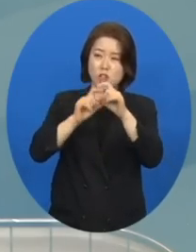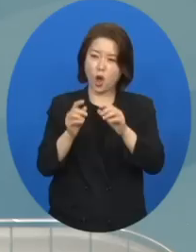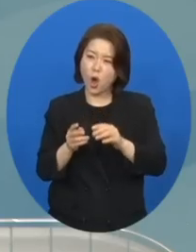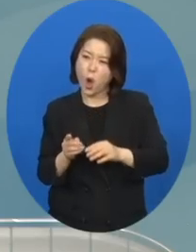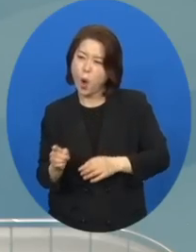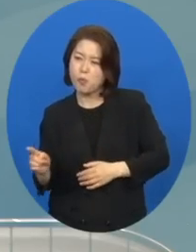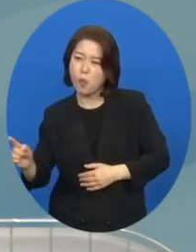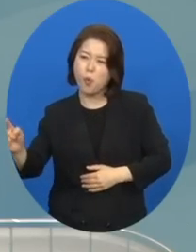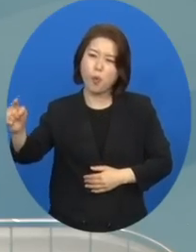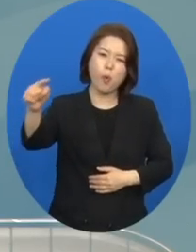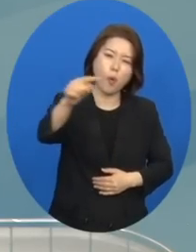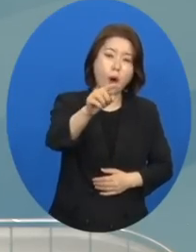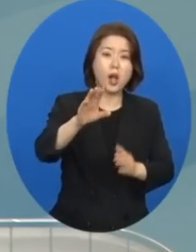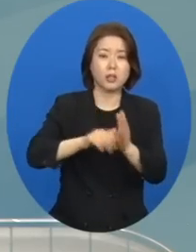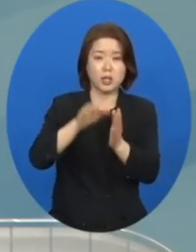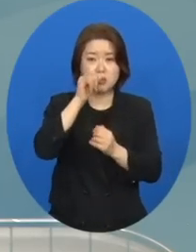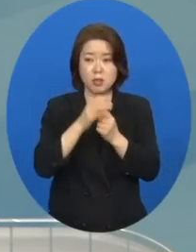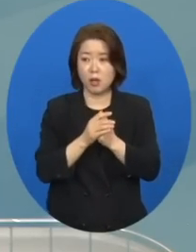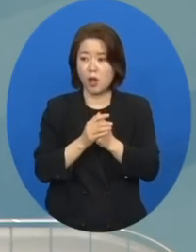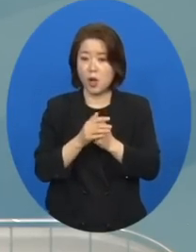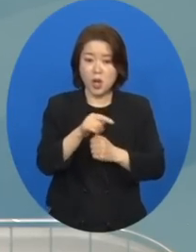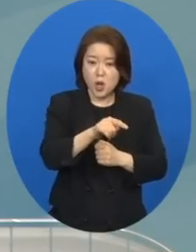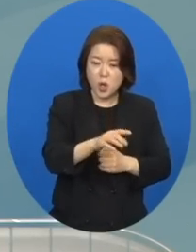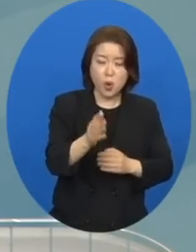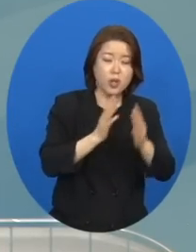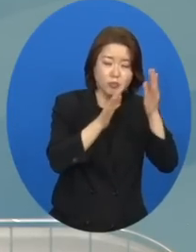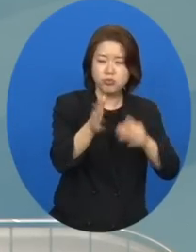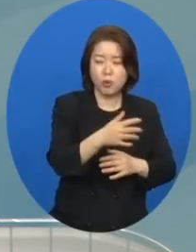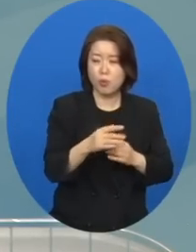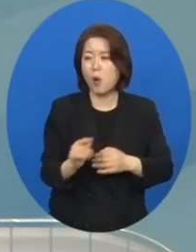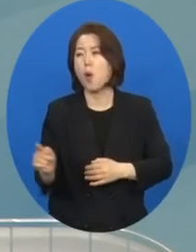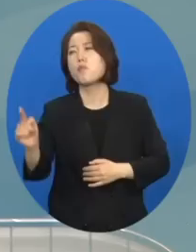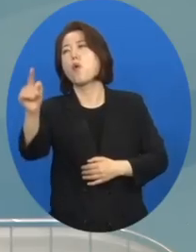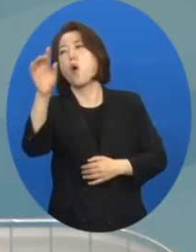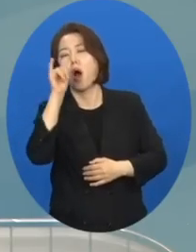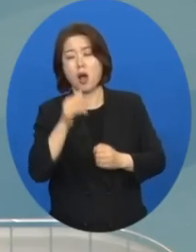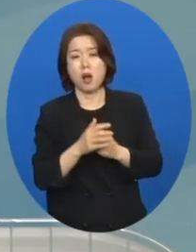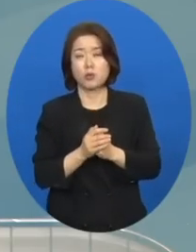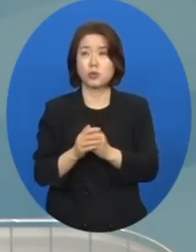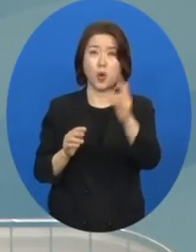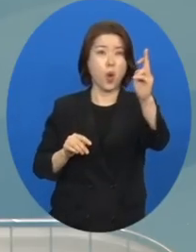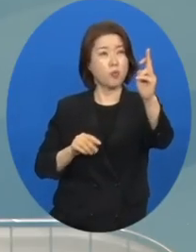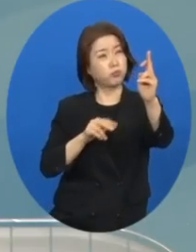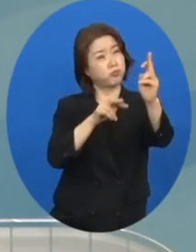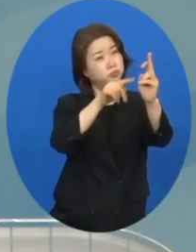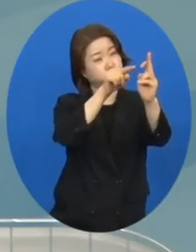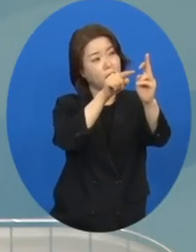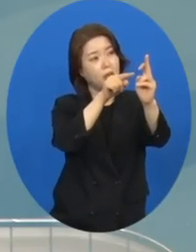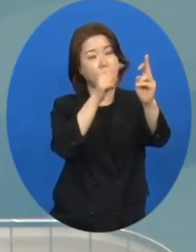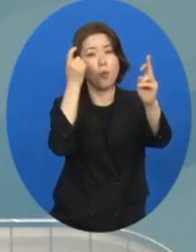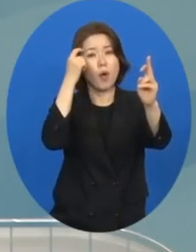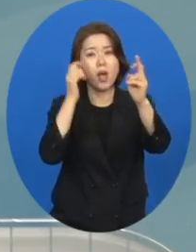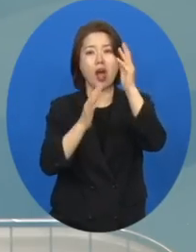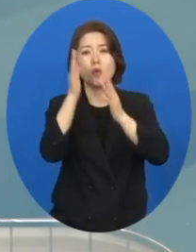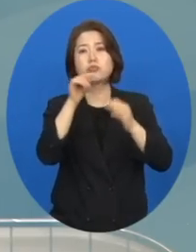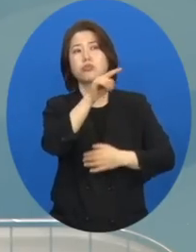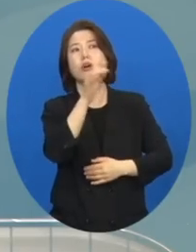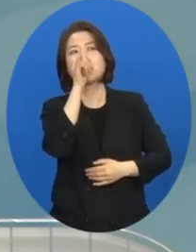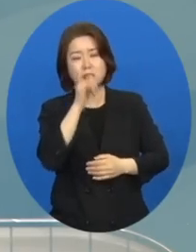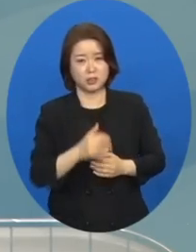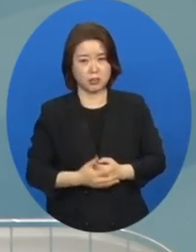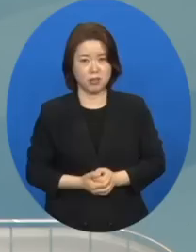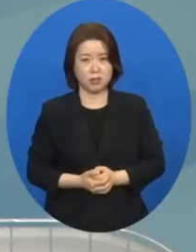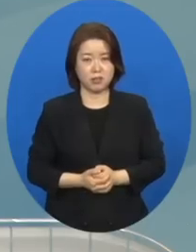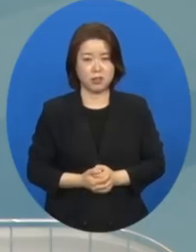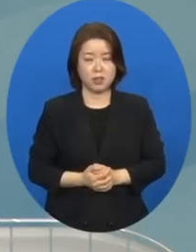가야 할 때도 있습니다 웨어 풀 거기 있기 때문에 때로는 고원 지 돌아봐야 합니다 왜요 프리 거기 있기 때문에 때로는 요 겨울